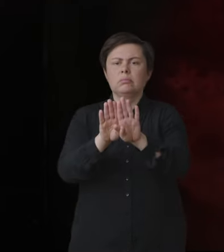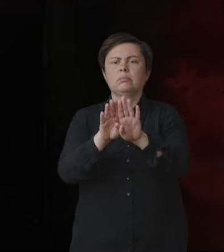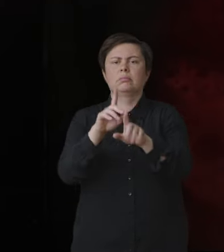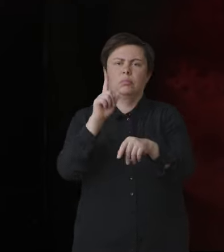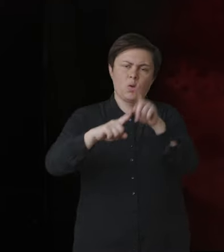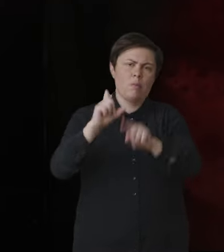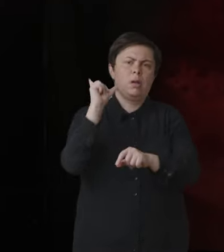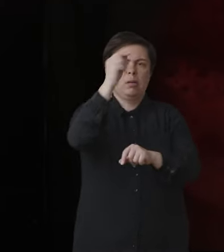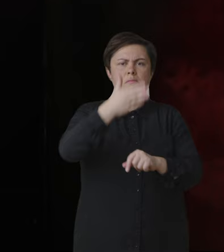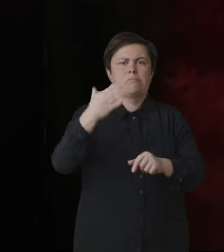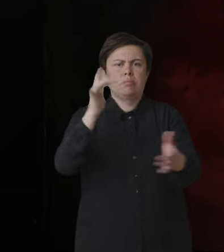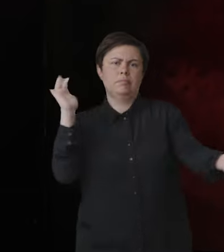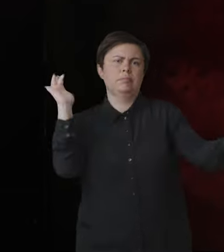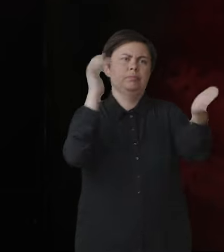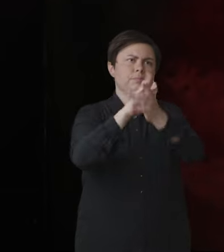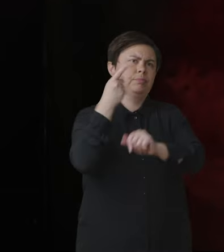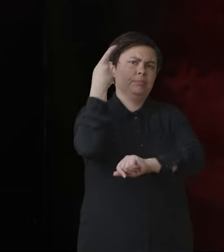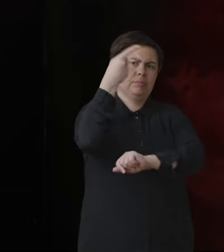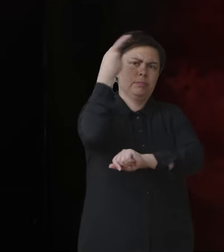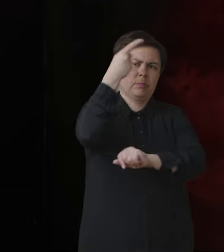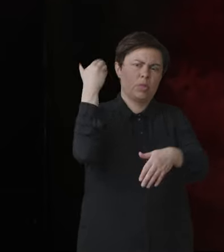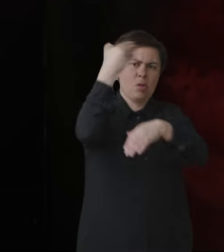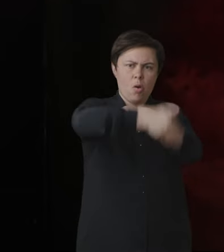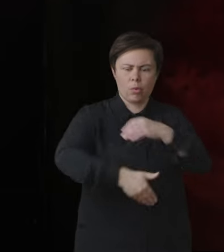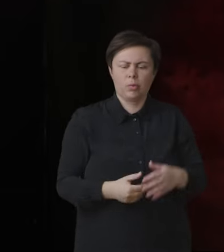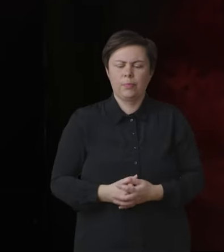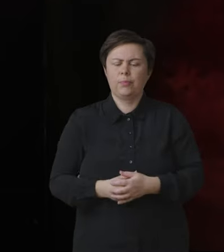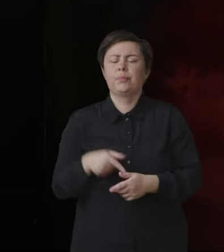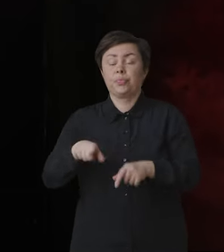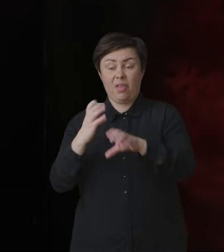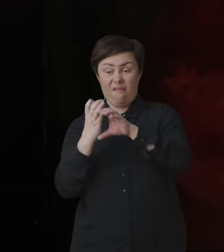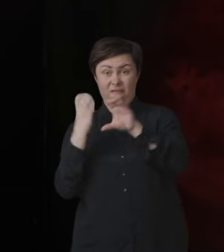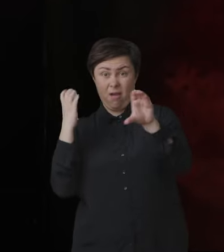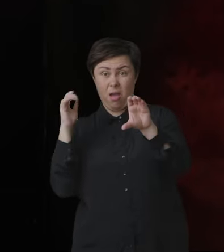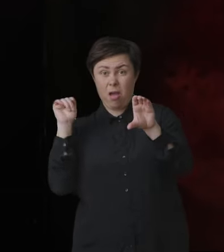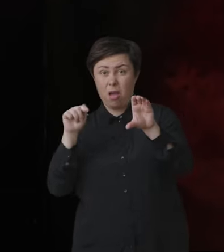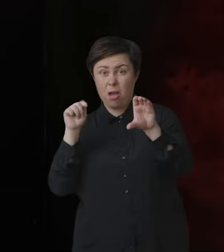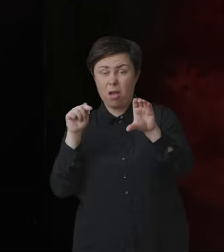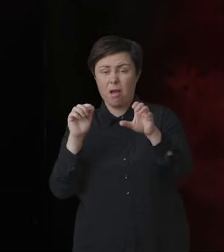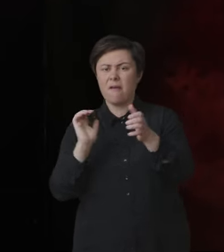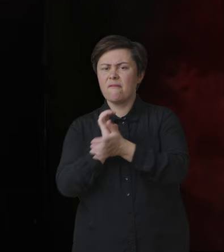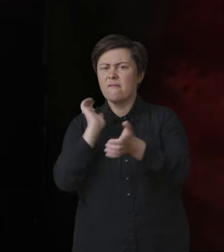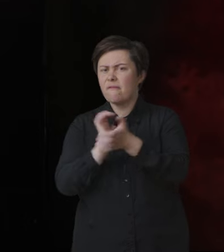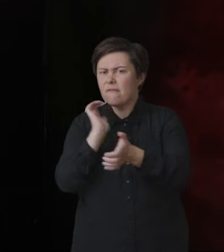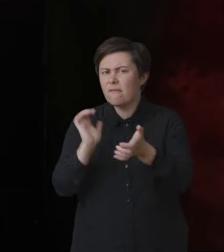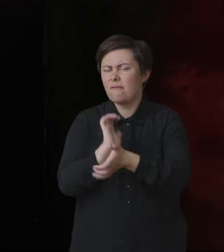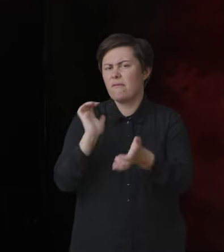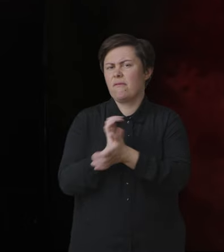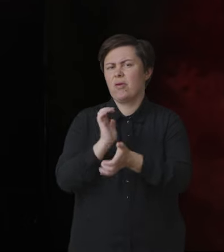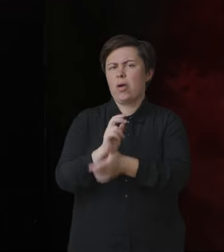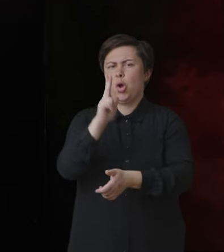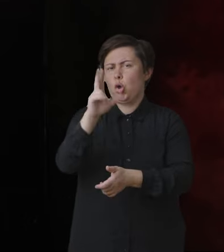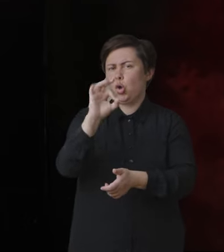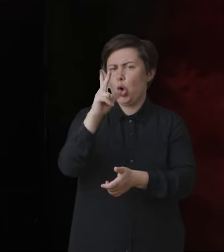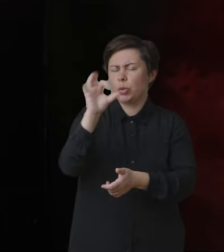szedł normalny tam, gdzie miał do końca tego swojego jazdy. Na wagonach tych węglarek to węgiel,